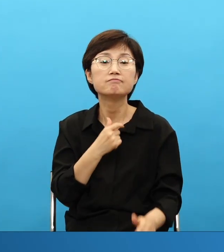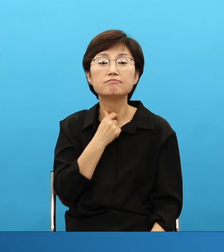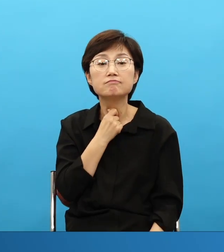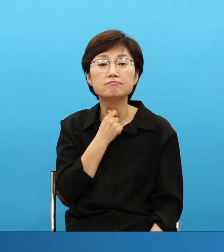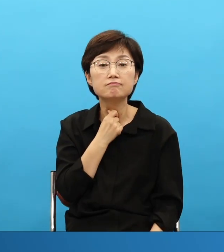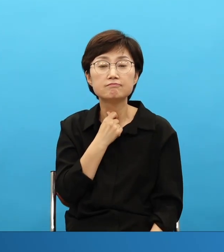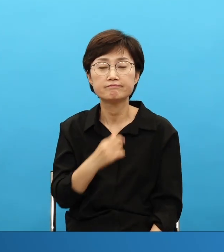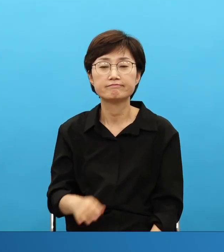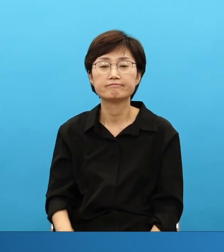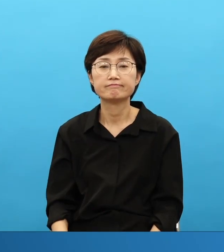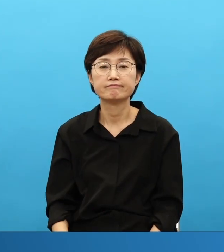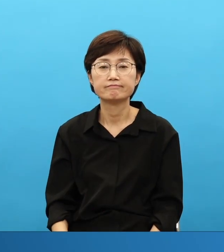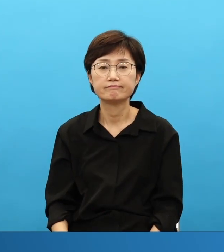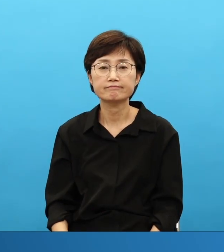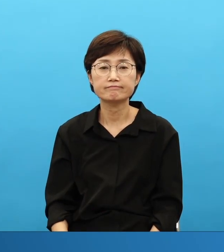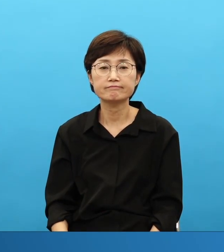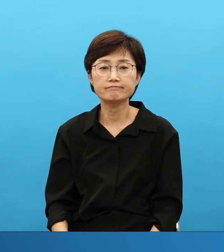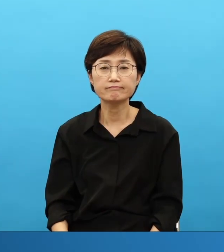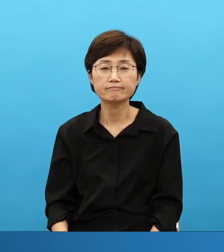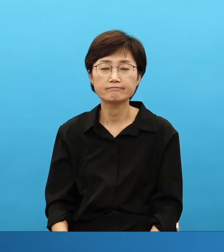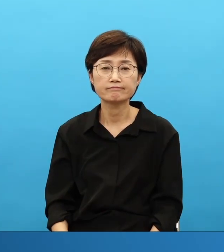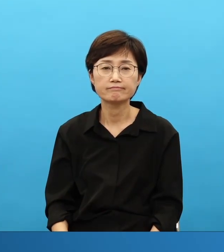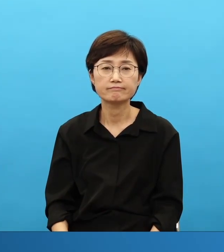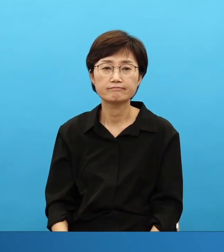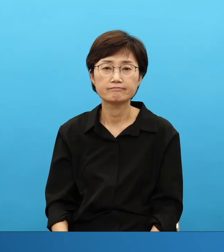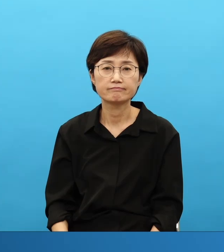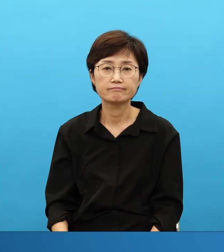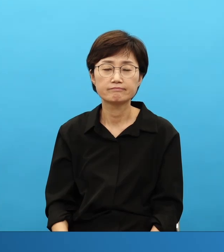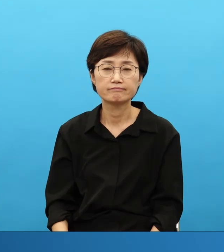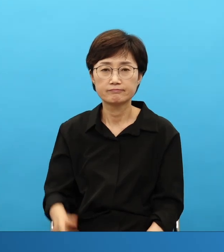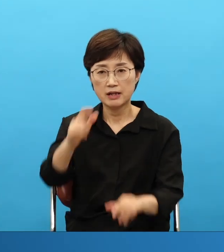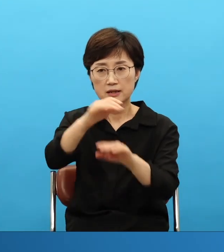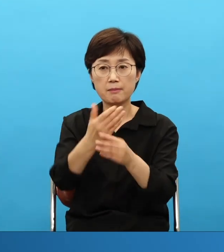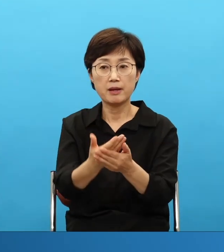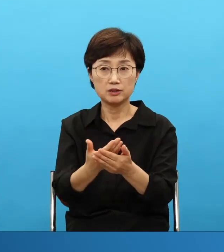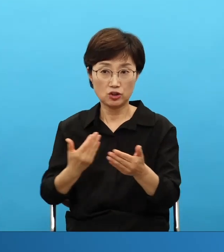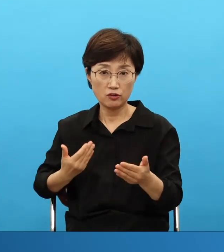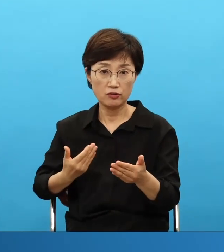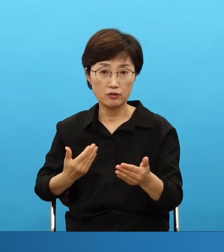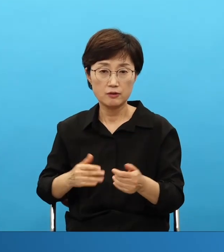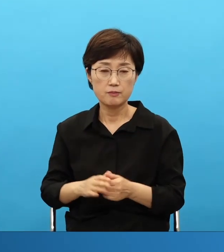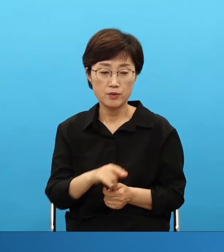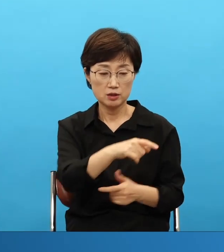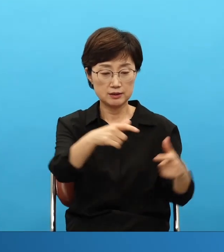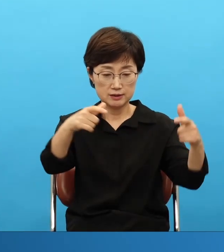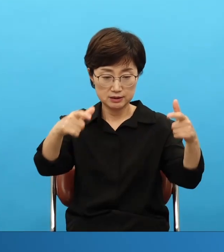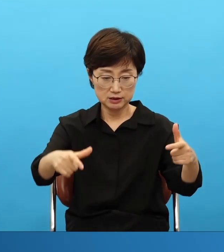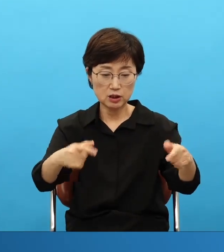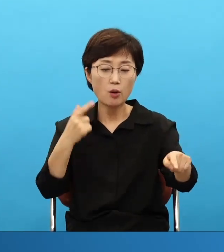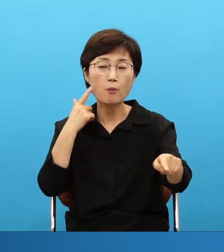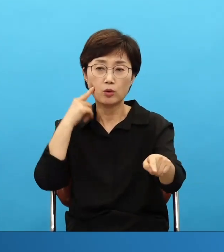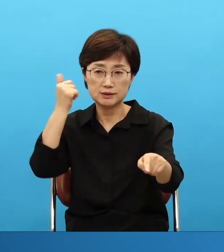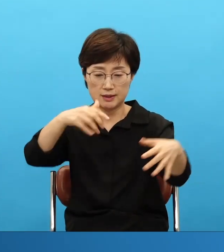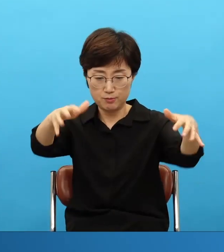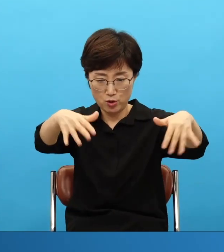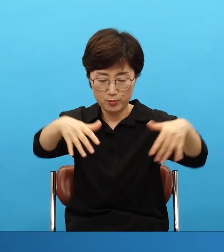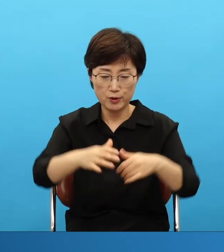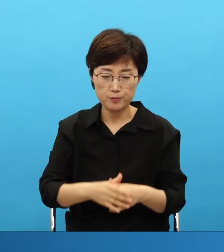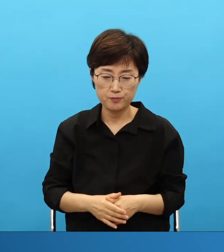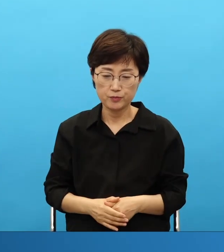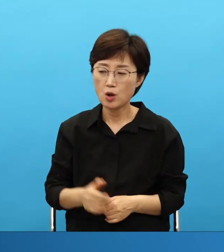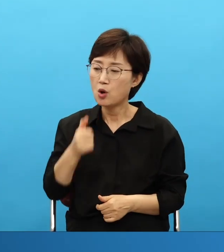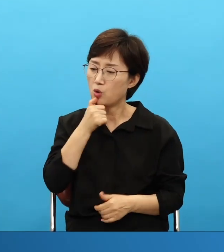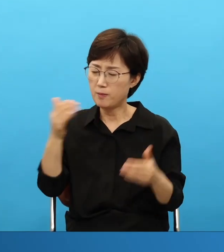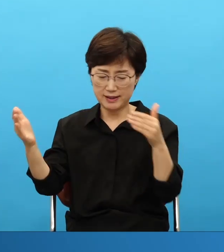모델을 보이겠습니다 감사합니다 예배에 앞서 유광수 목사는 해당주의 목회자들의 에게 가이샤라